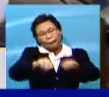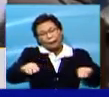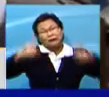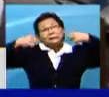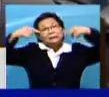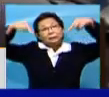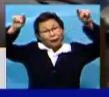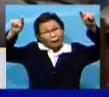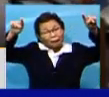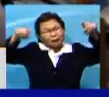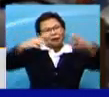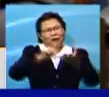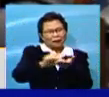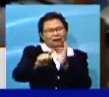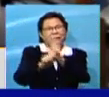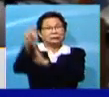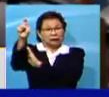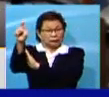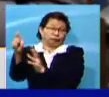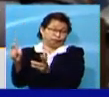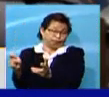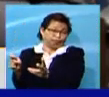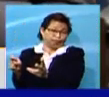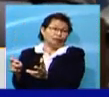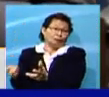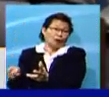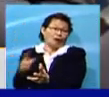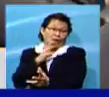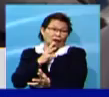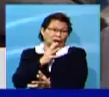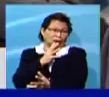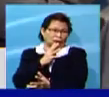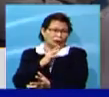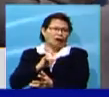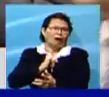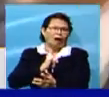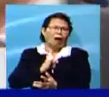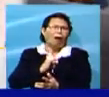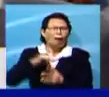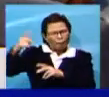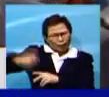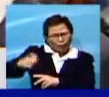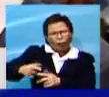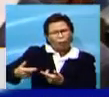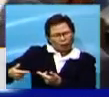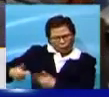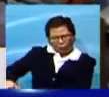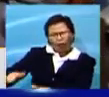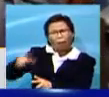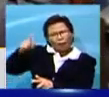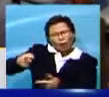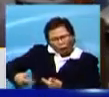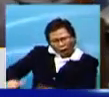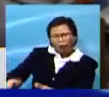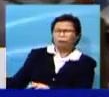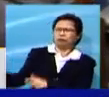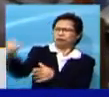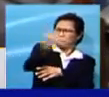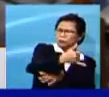cemerlang yang berpendapatan tinggi, mereka mesti mengatakan mereka juga perlu diberi ruang. Takkan